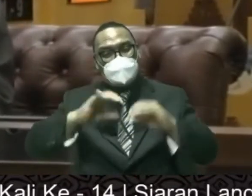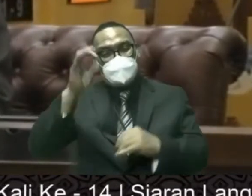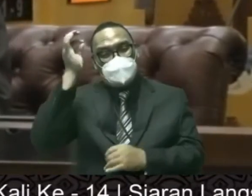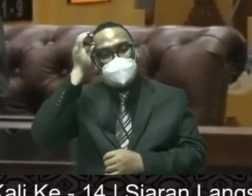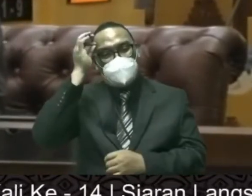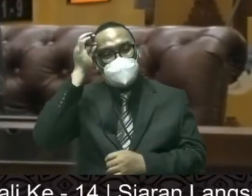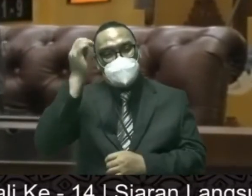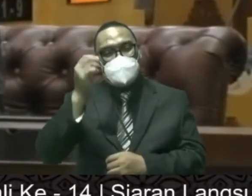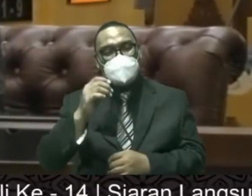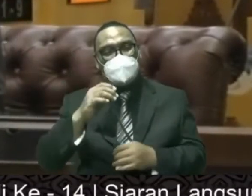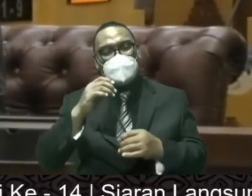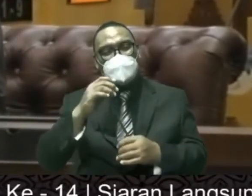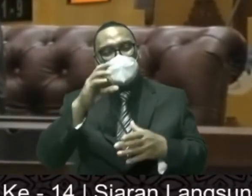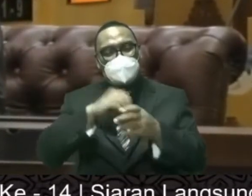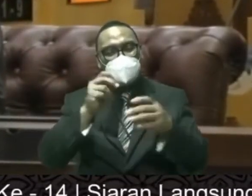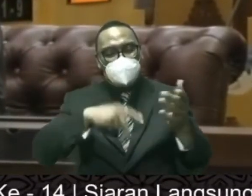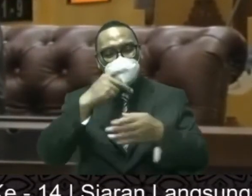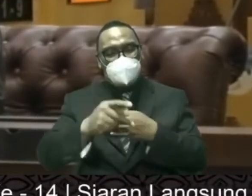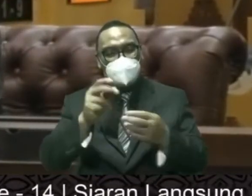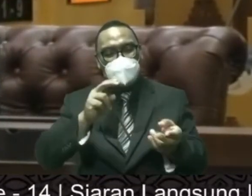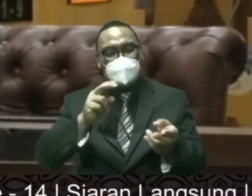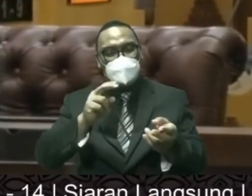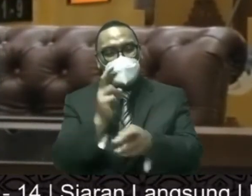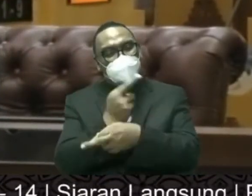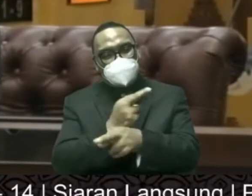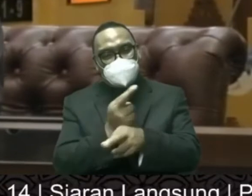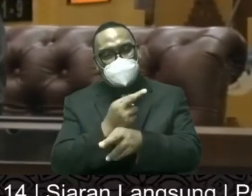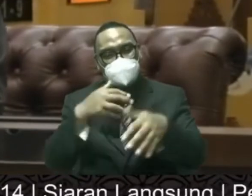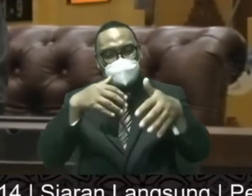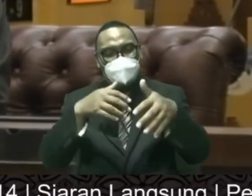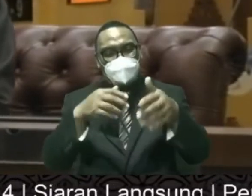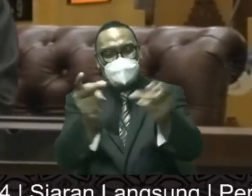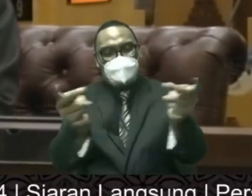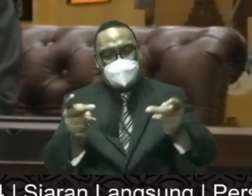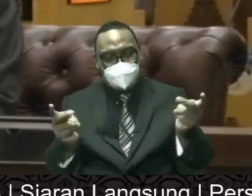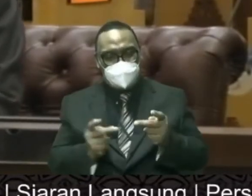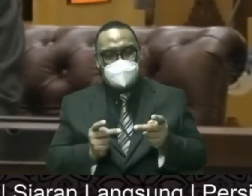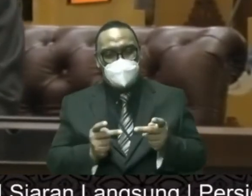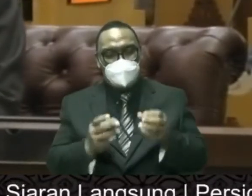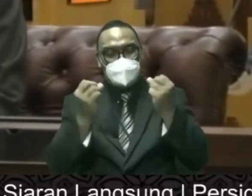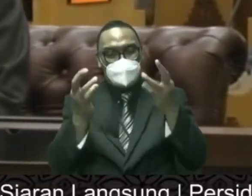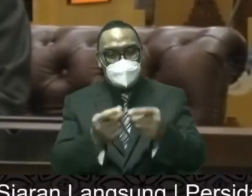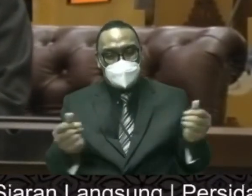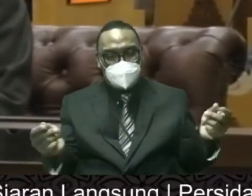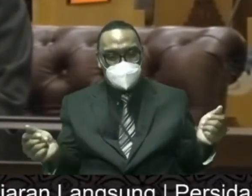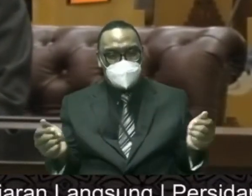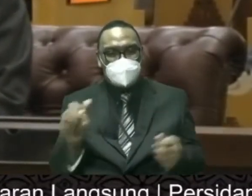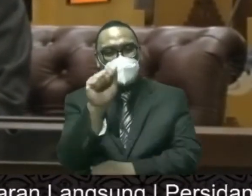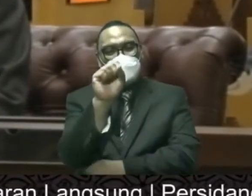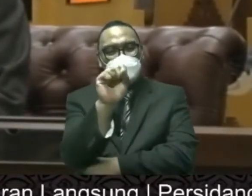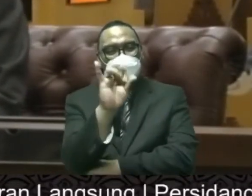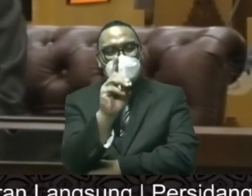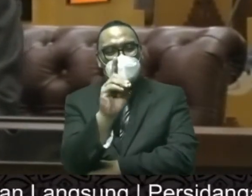pemulihan Dusun Tanoh banyak daripada tanah kebun kita yang berisik dengan PST kita